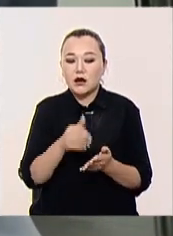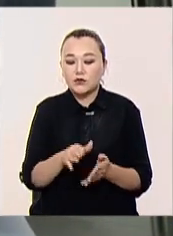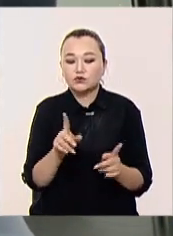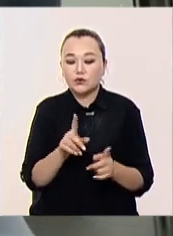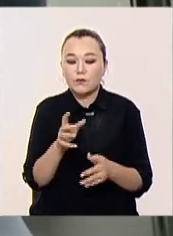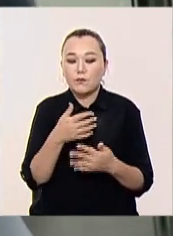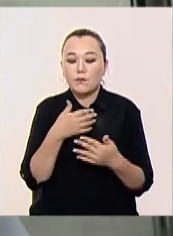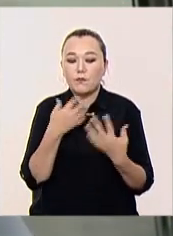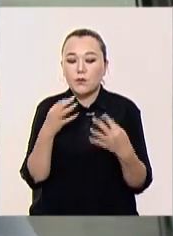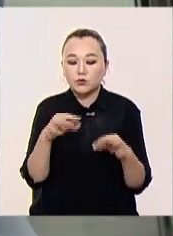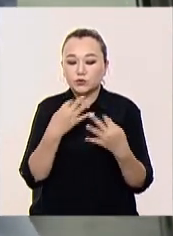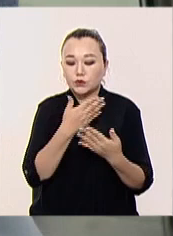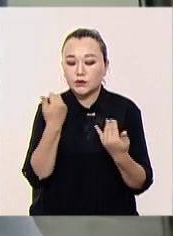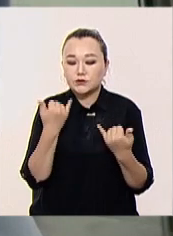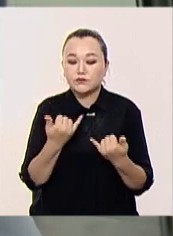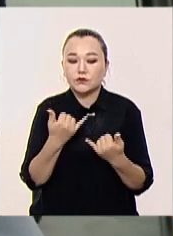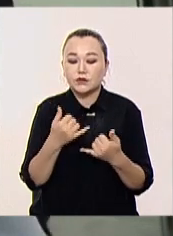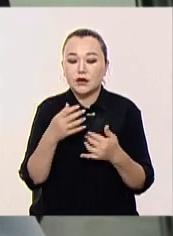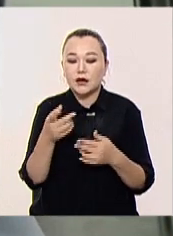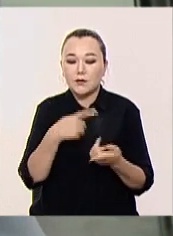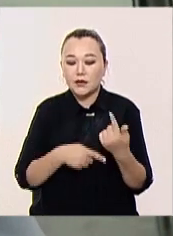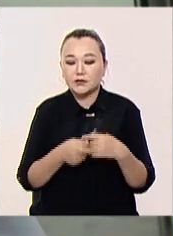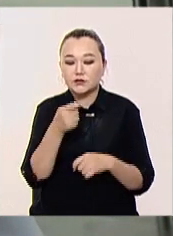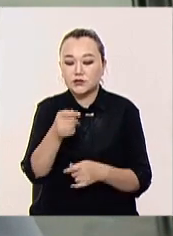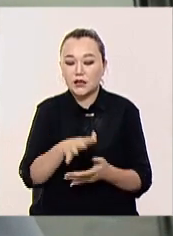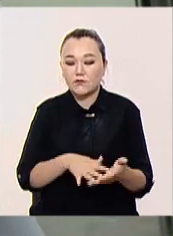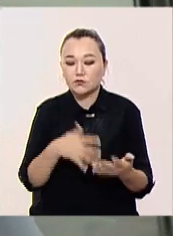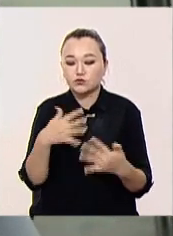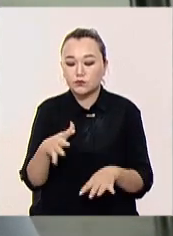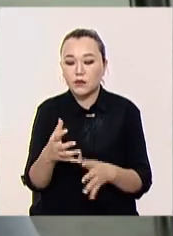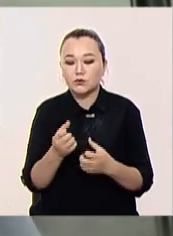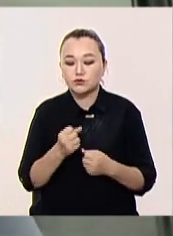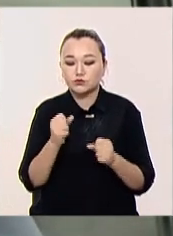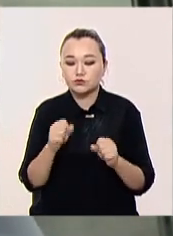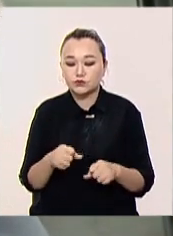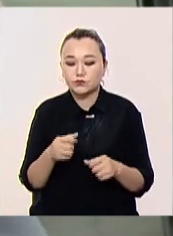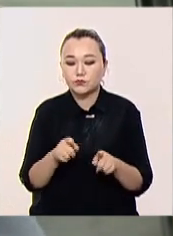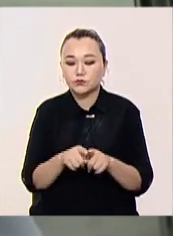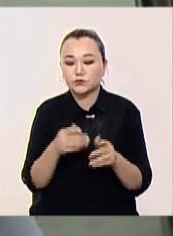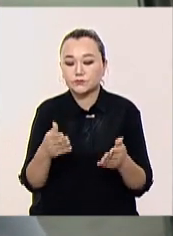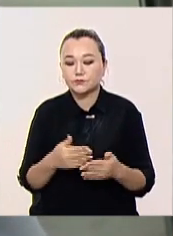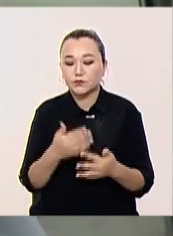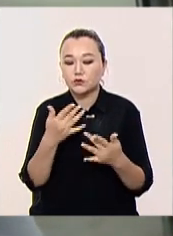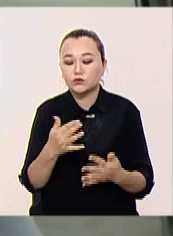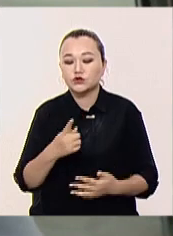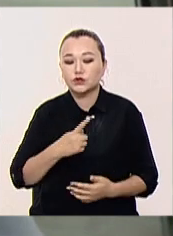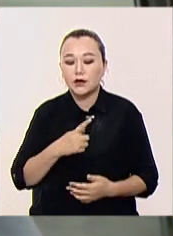не прошло. И вот сегодня с утра опять подал заявку и уже получаю знак. А сколько